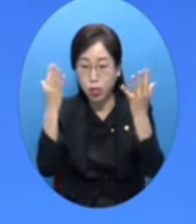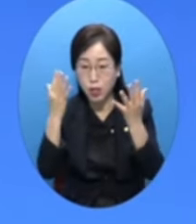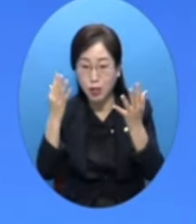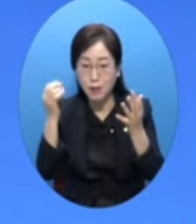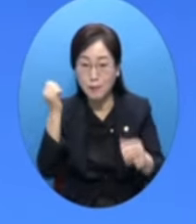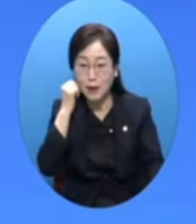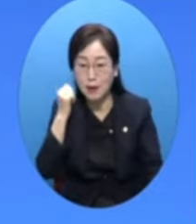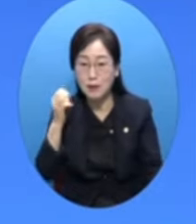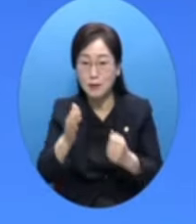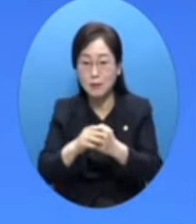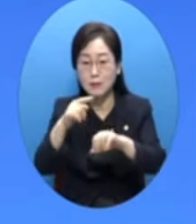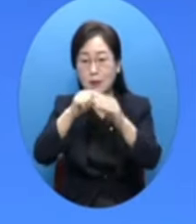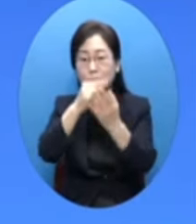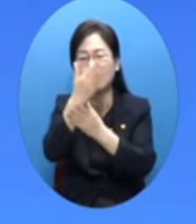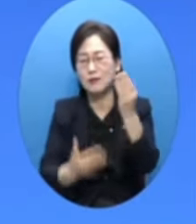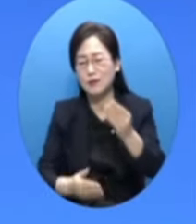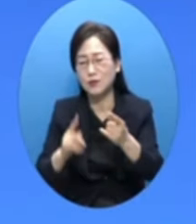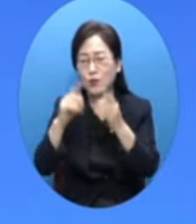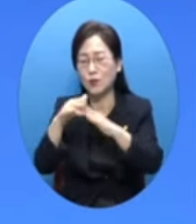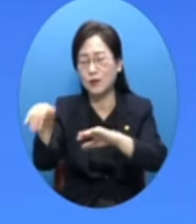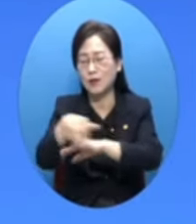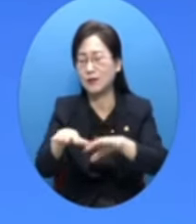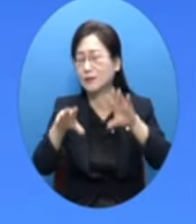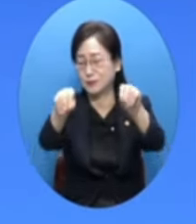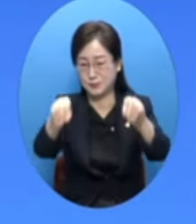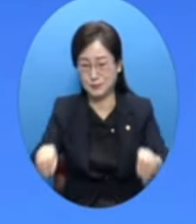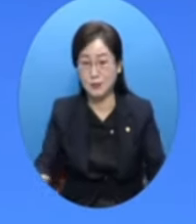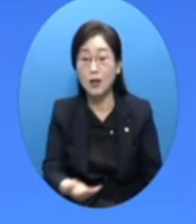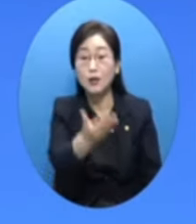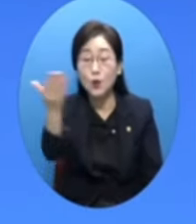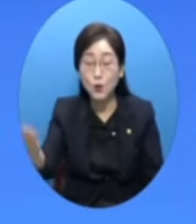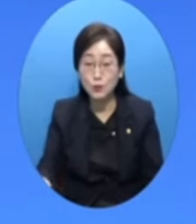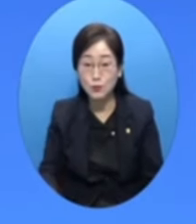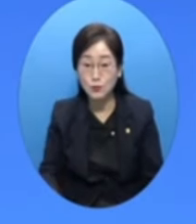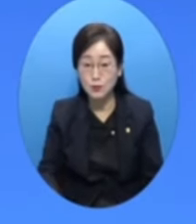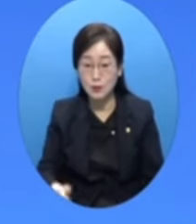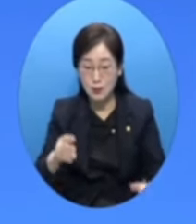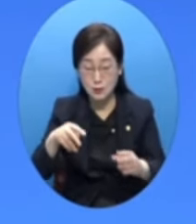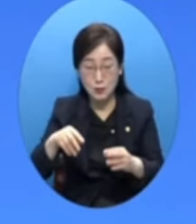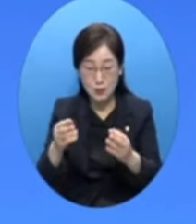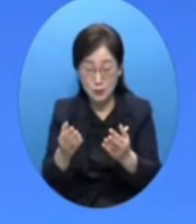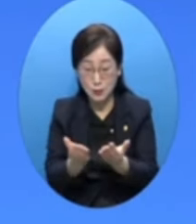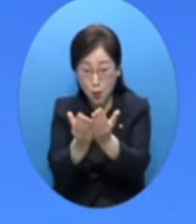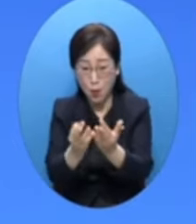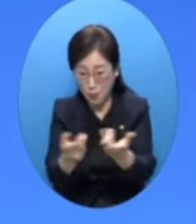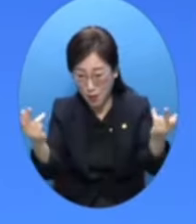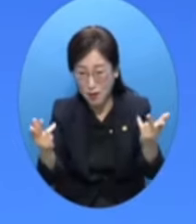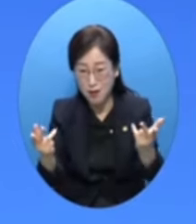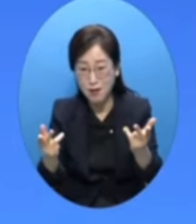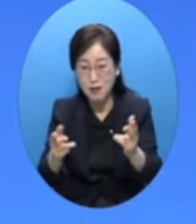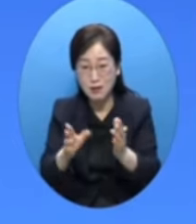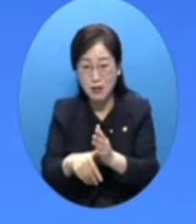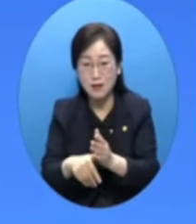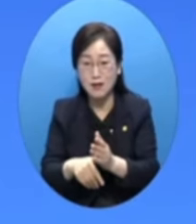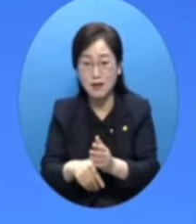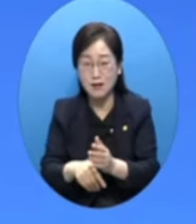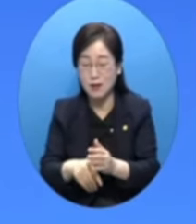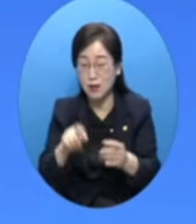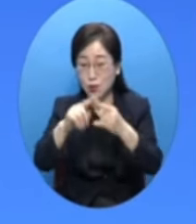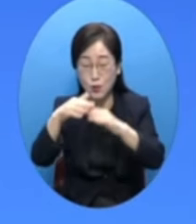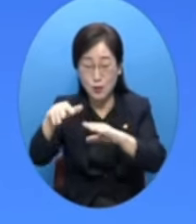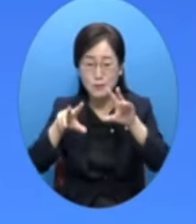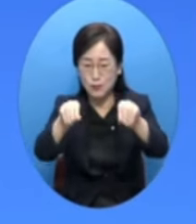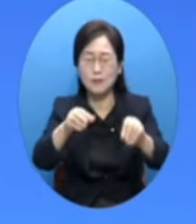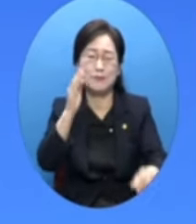낙심하고 그때부터 교회 발을 끊었습니다. 여러분, 빈배가 됐을 때 더 열심히 교회를 나와야지 발을 끊으면 안 됩니다.